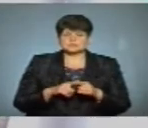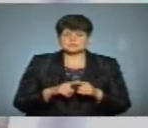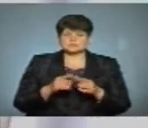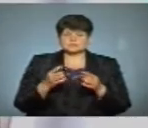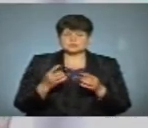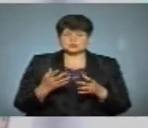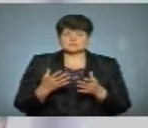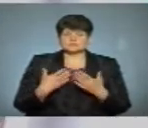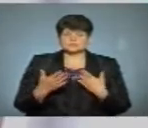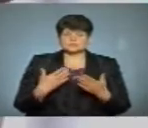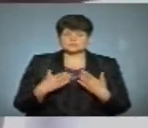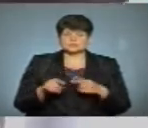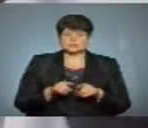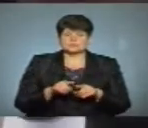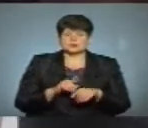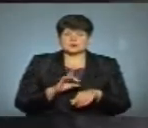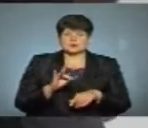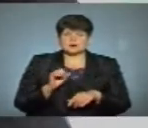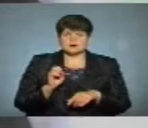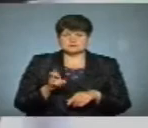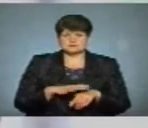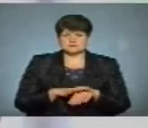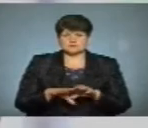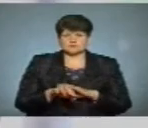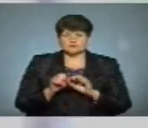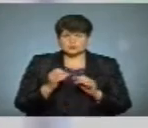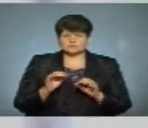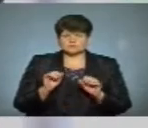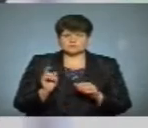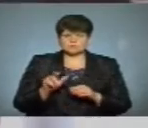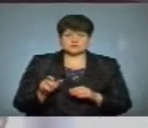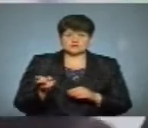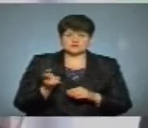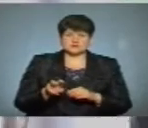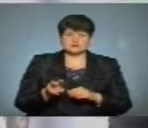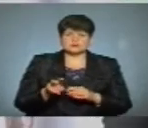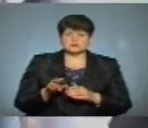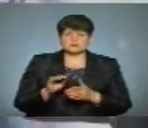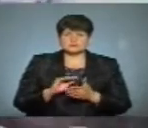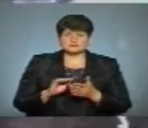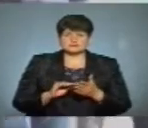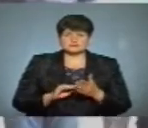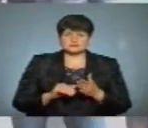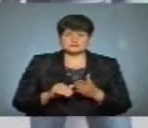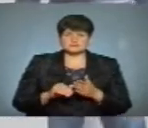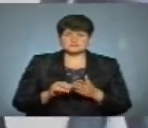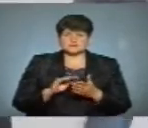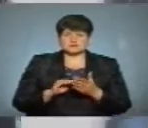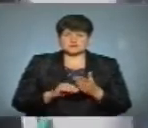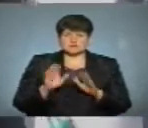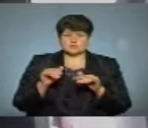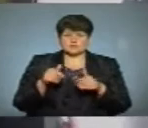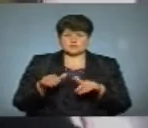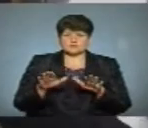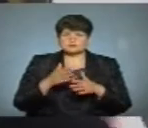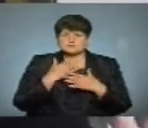як до рабів. Просто може людина вийти, показати, розказати. Вона заповняє і собі робить, що ми не маємо права зробити. Немає